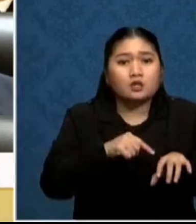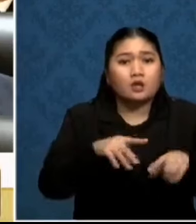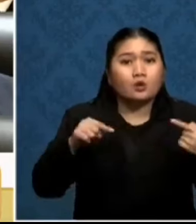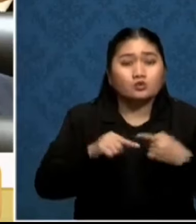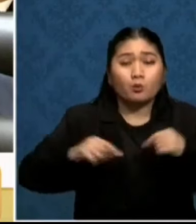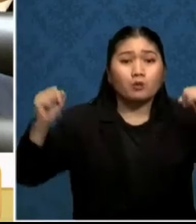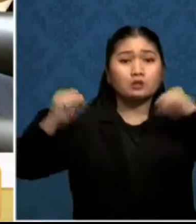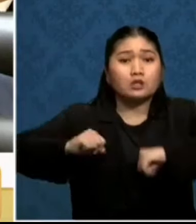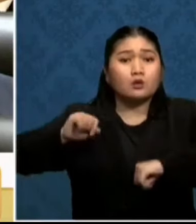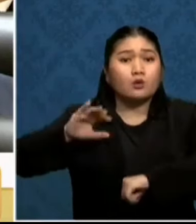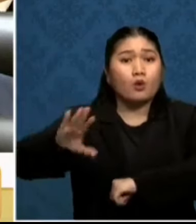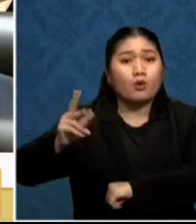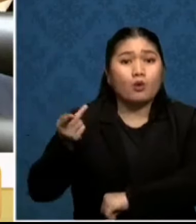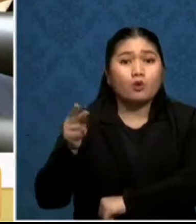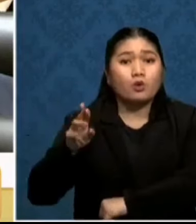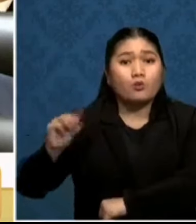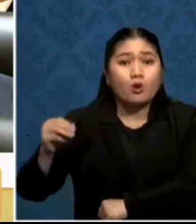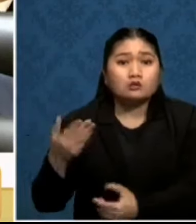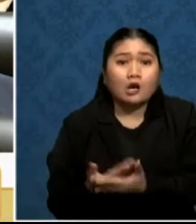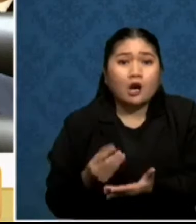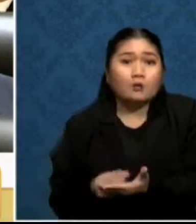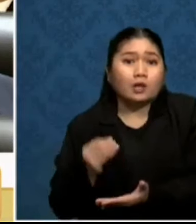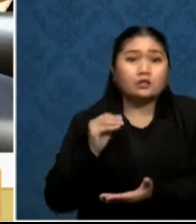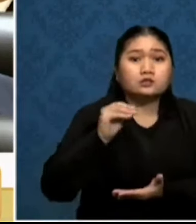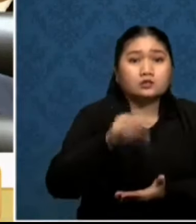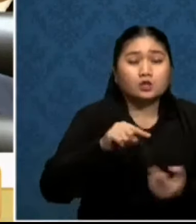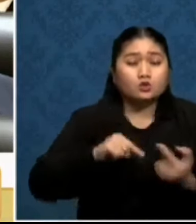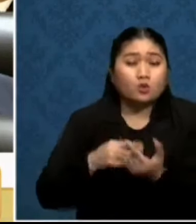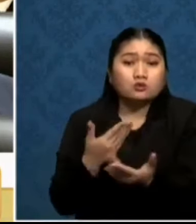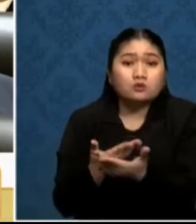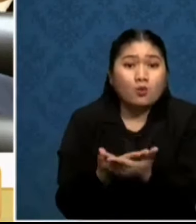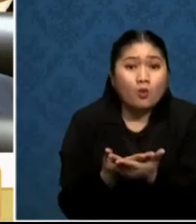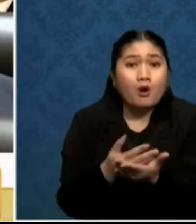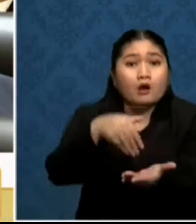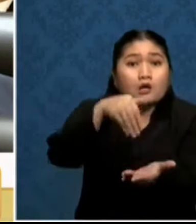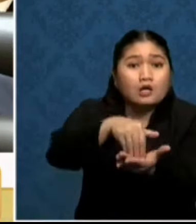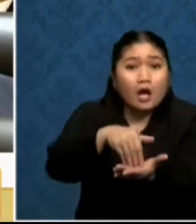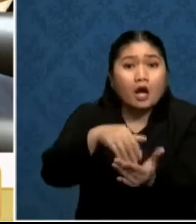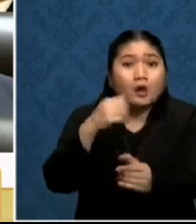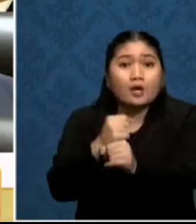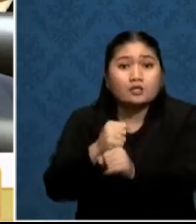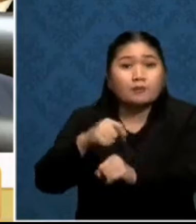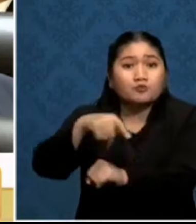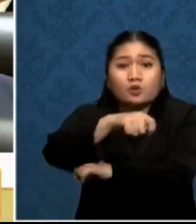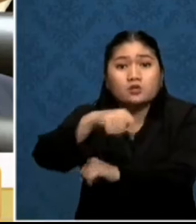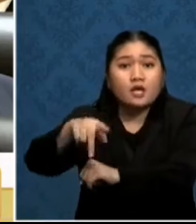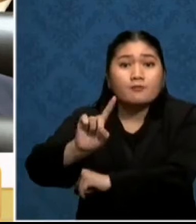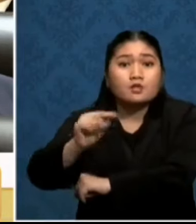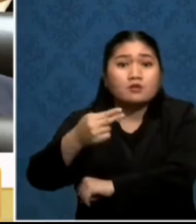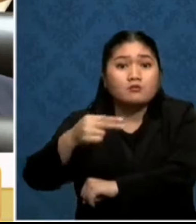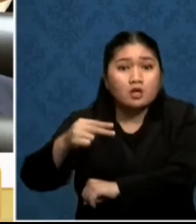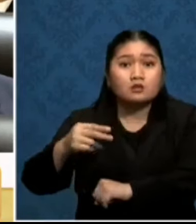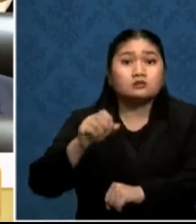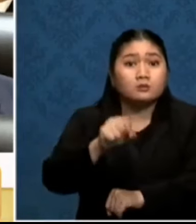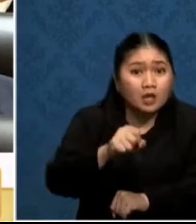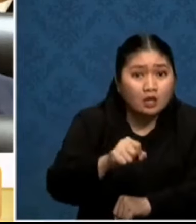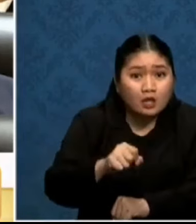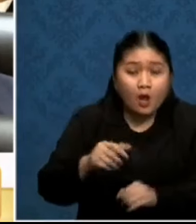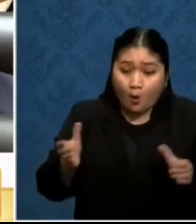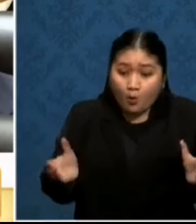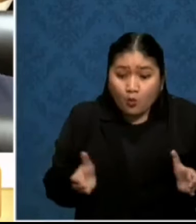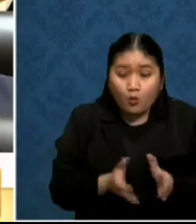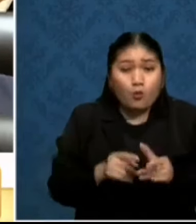ครมใส่ไปในงบกลางเพื่อเอาไปทำจิอ walletแทนแล้วพรรคร่วมรัฐบาลว่าไงครับจะนั่งเป็น